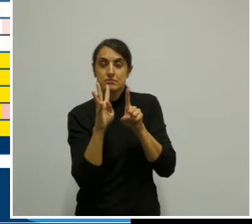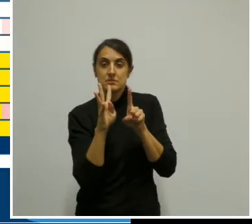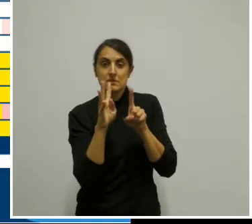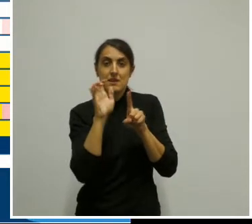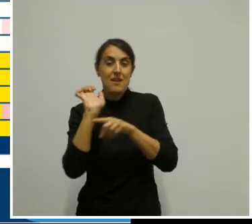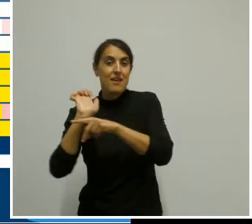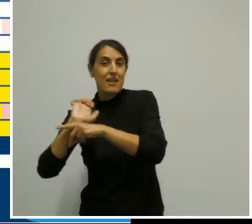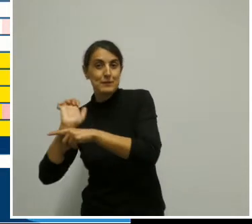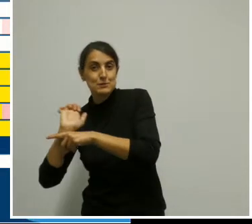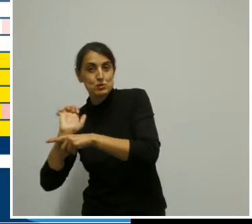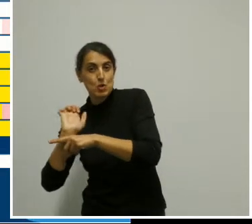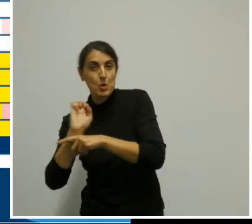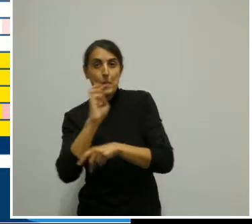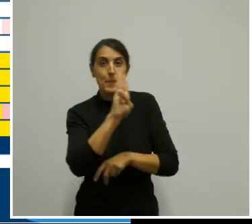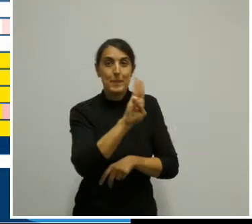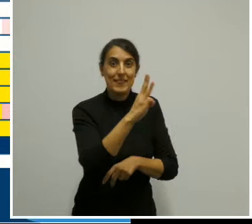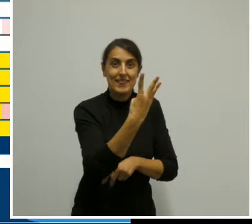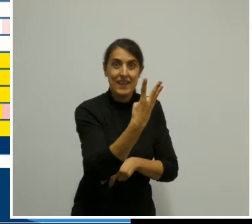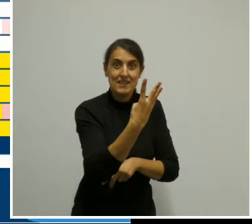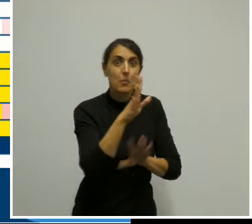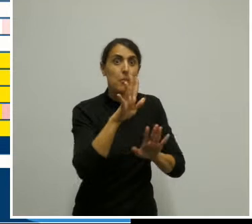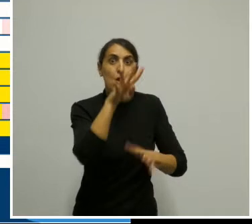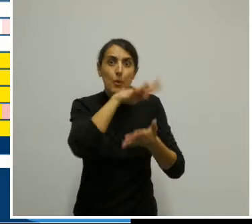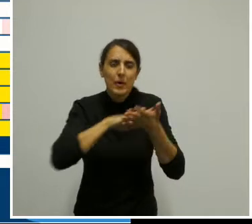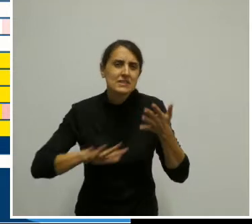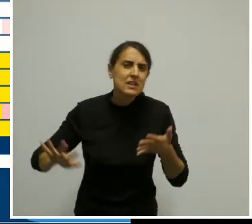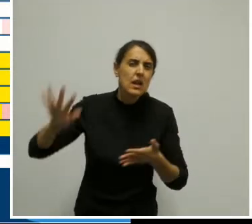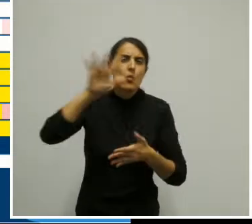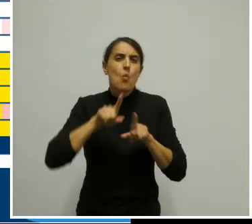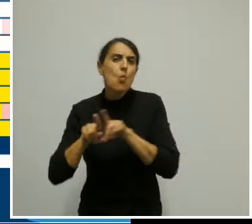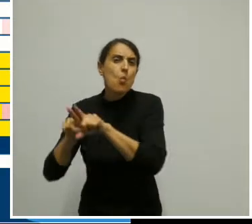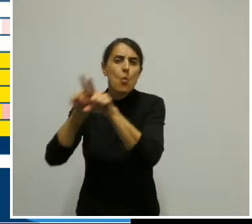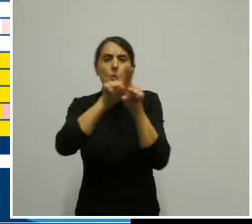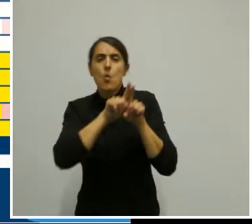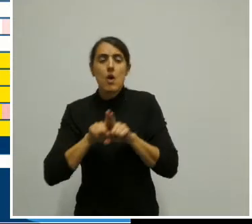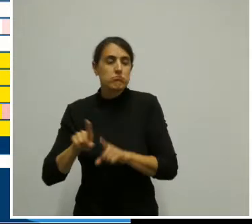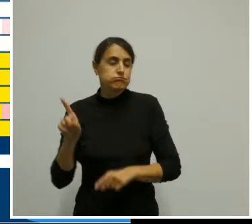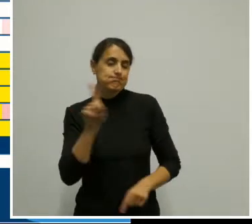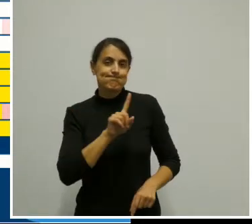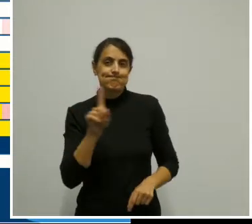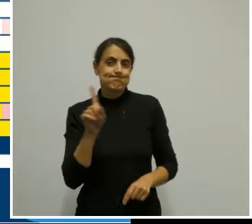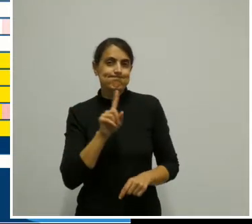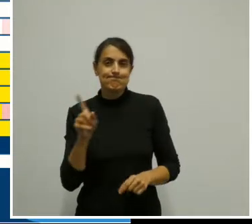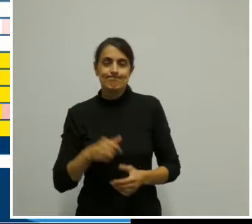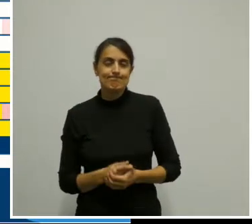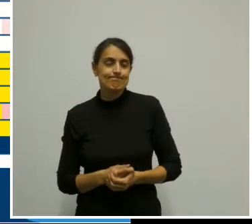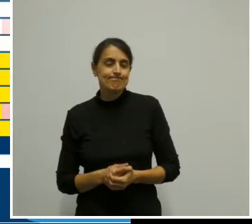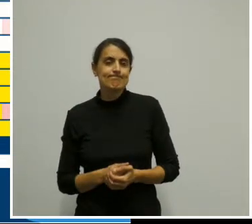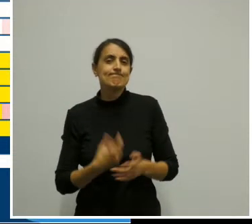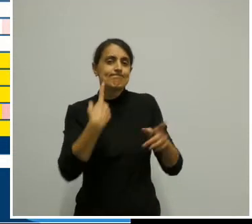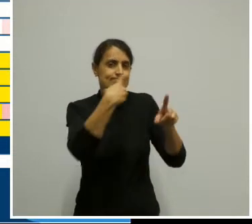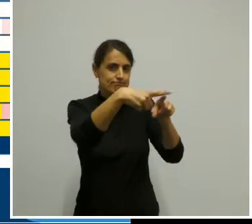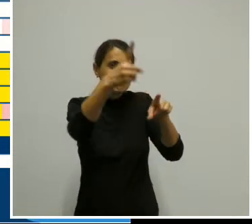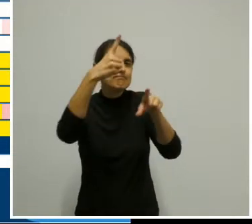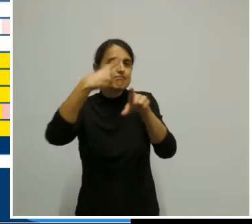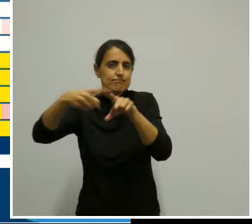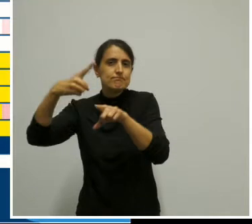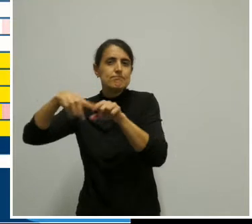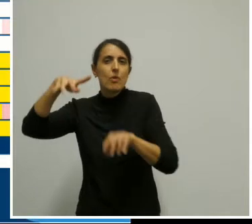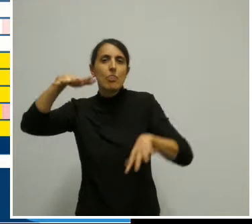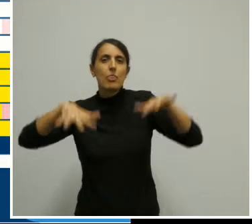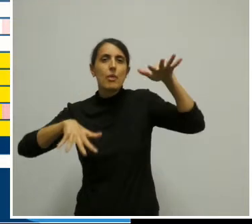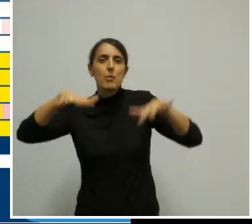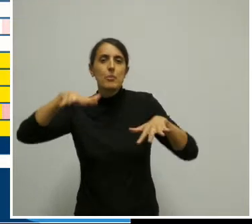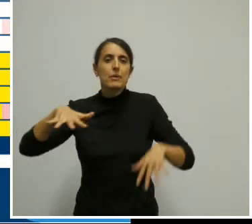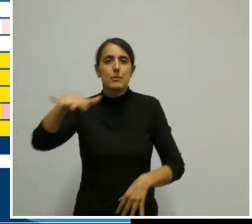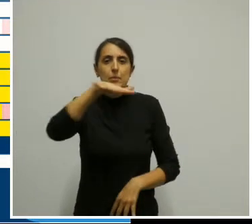tots els barris i a tots els districtes ha estat possible de la mateixa manera. Aquí, en les 5